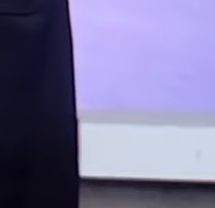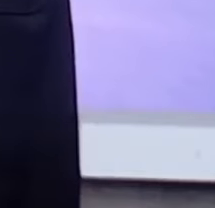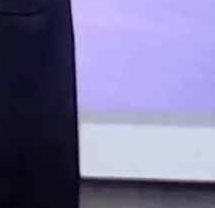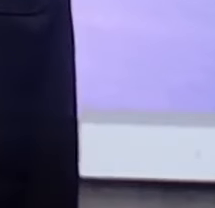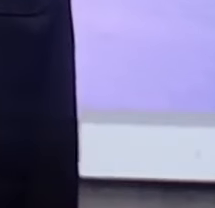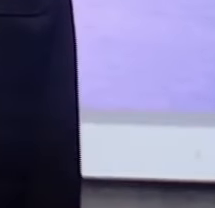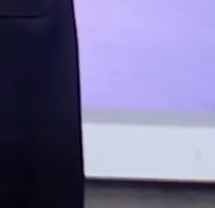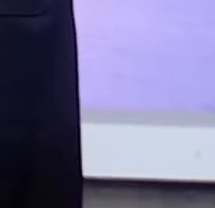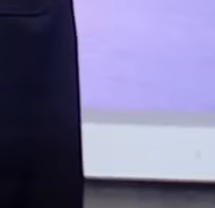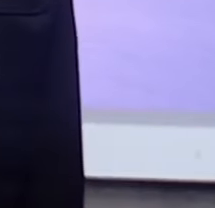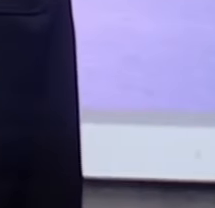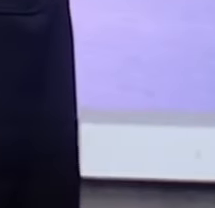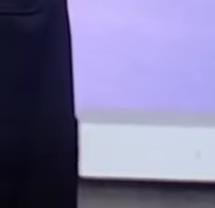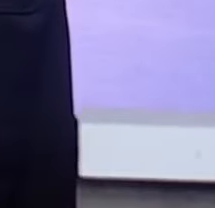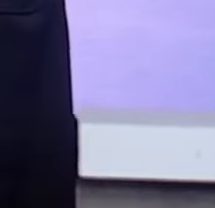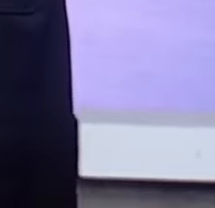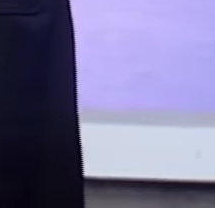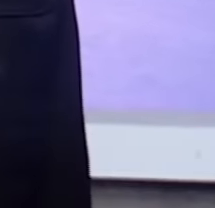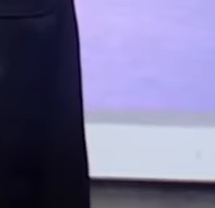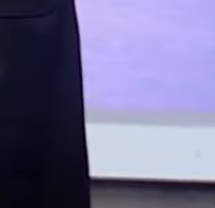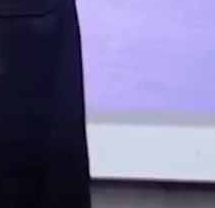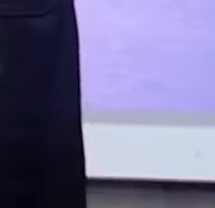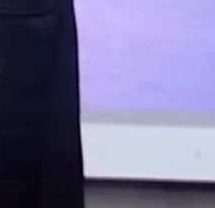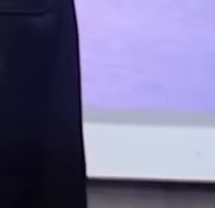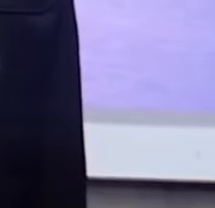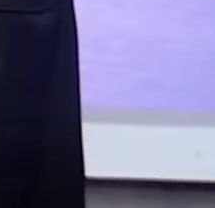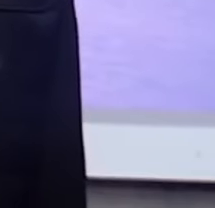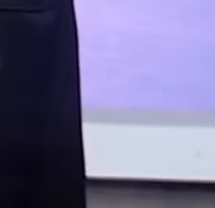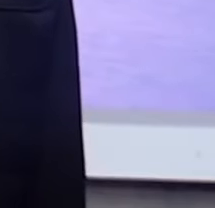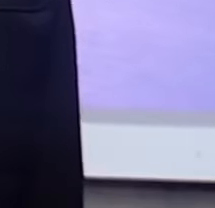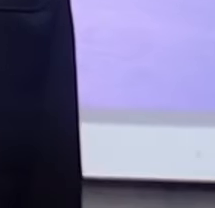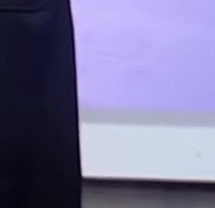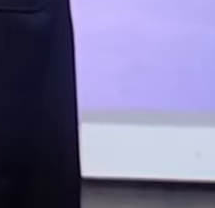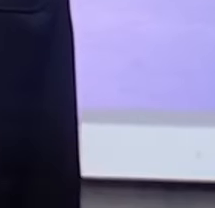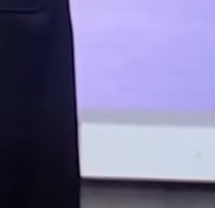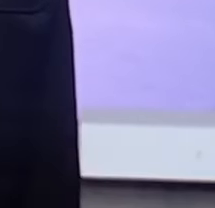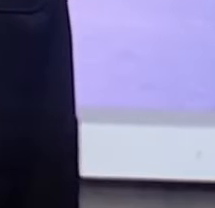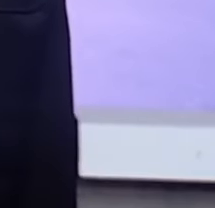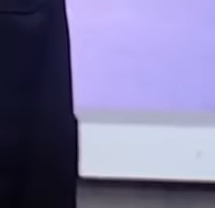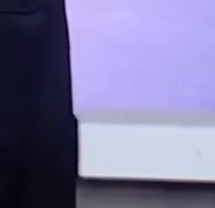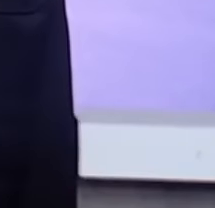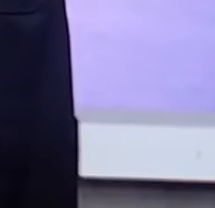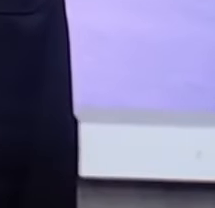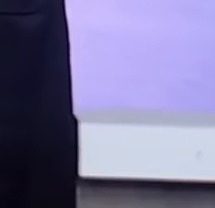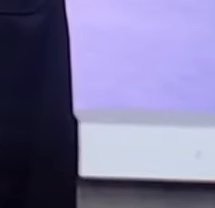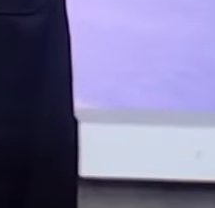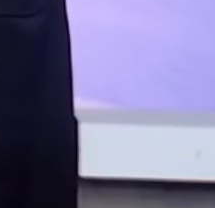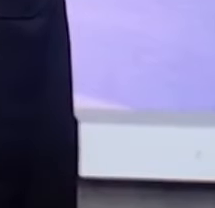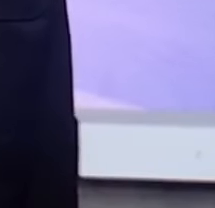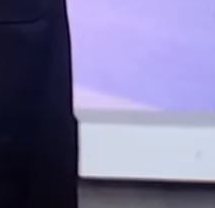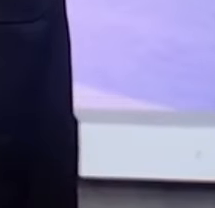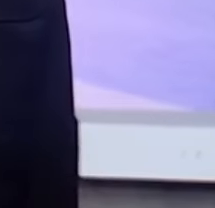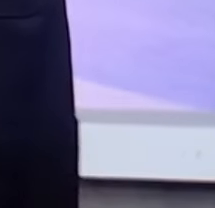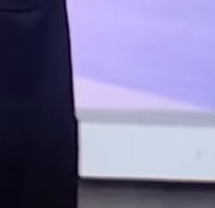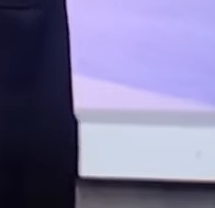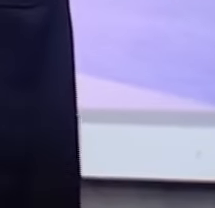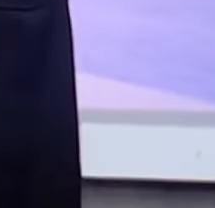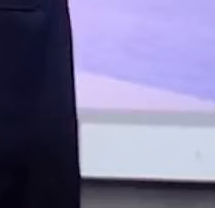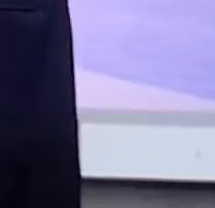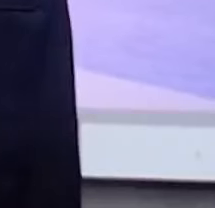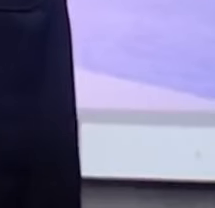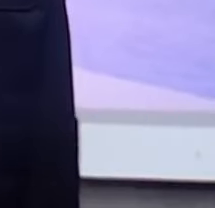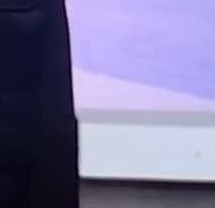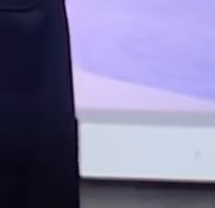Mga kapuso, sama-sama tayo maging saksi. Mag-subscribe sa GMA Integrated News sa YouTube at para sa mga kapuso abroad,